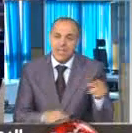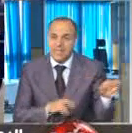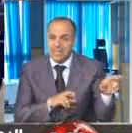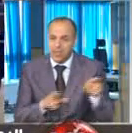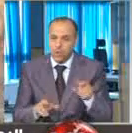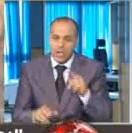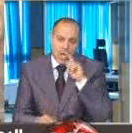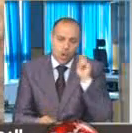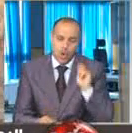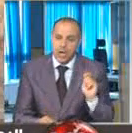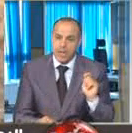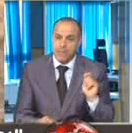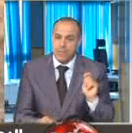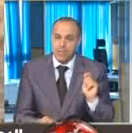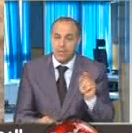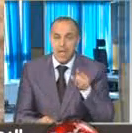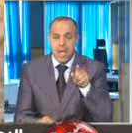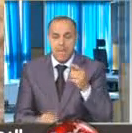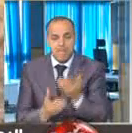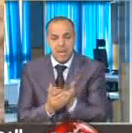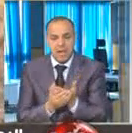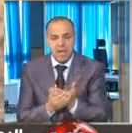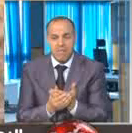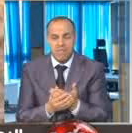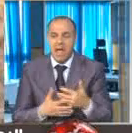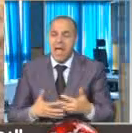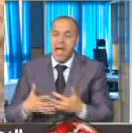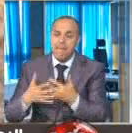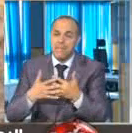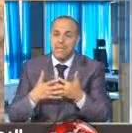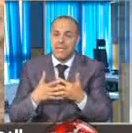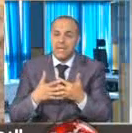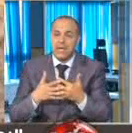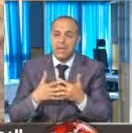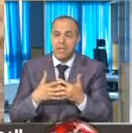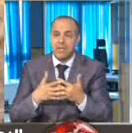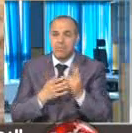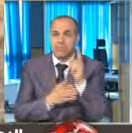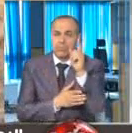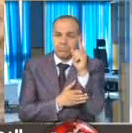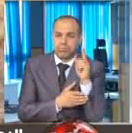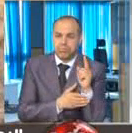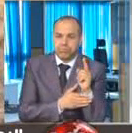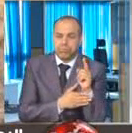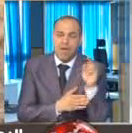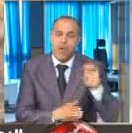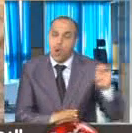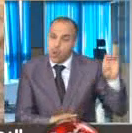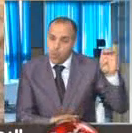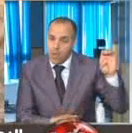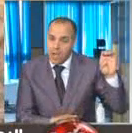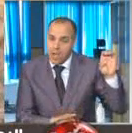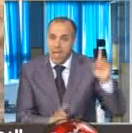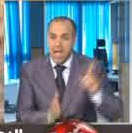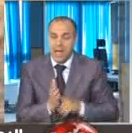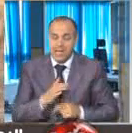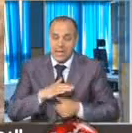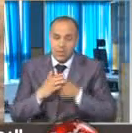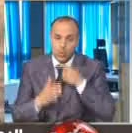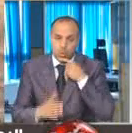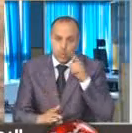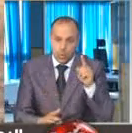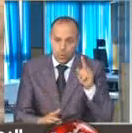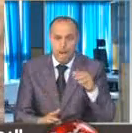إلى أوكرانيا. وبخصوص ملف نشر الولايات المتحدة الأمريكية درعا صاروخيا في أوروبا أكد بوتين أن